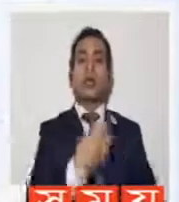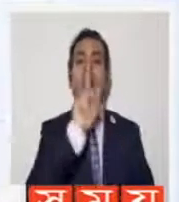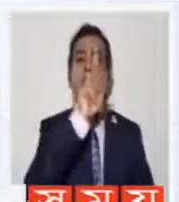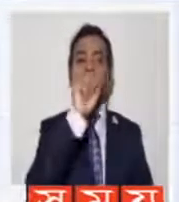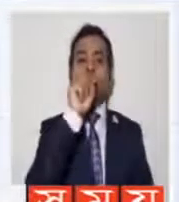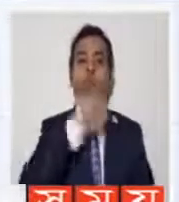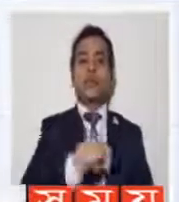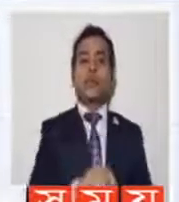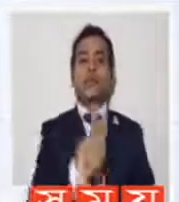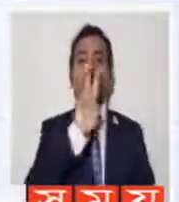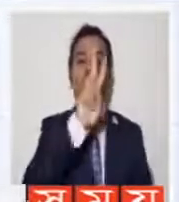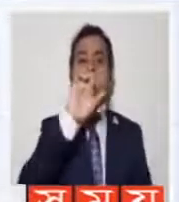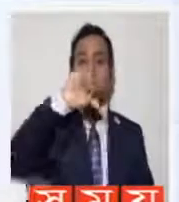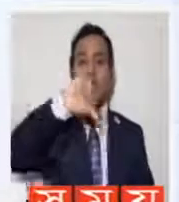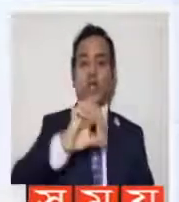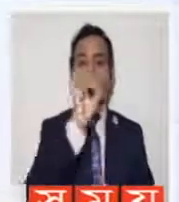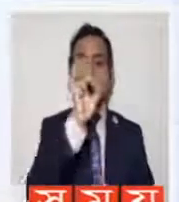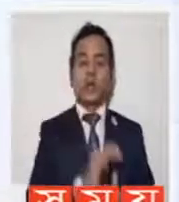রাজশাহী ডিভিশন